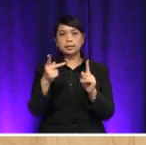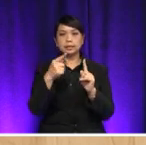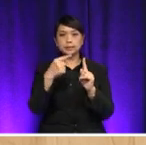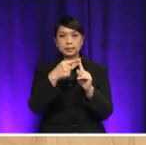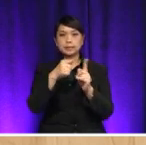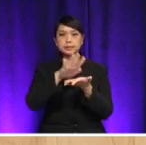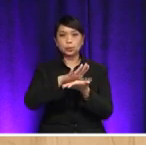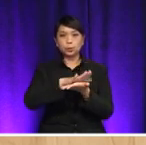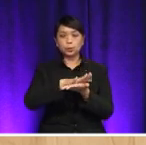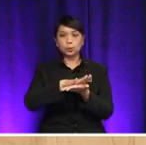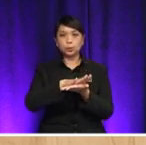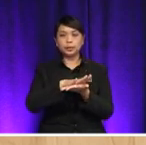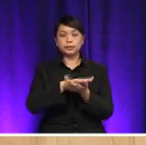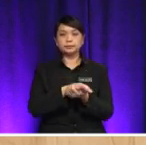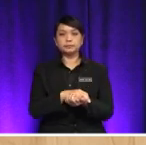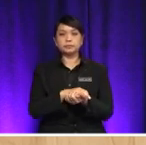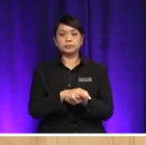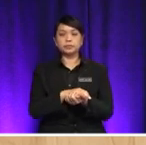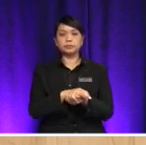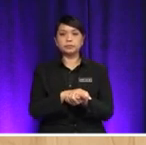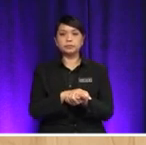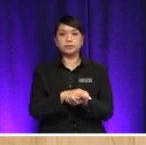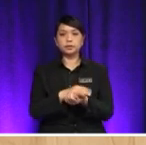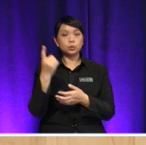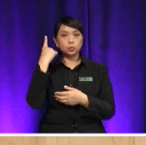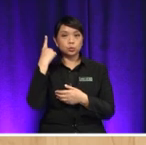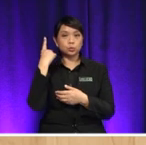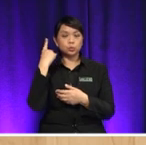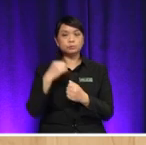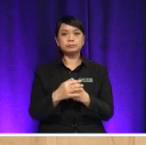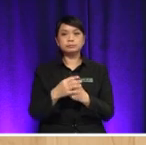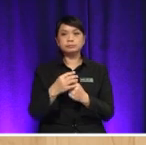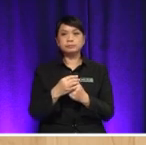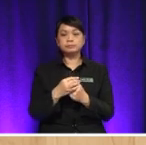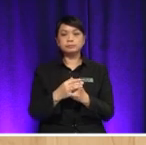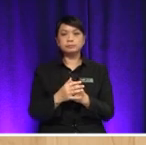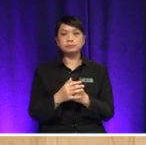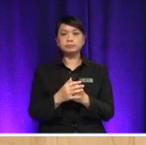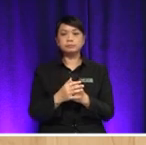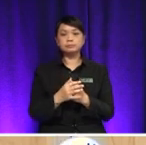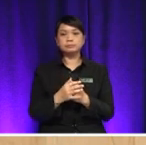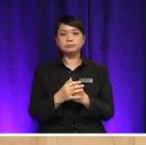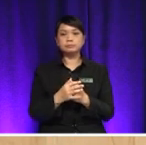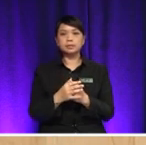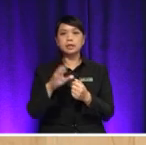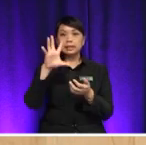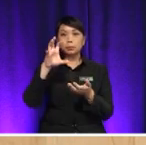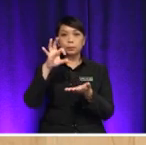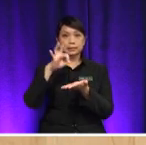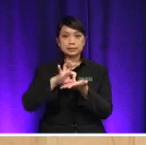sebanyak Ringgit Malaysia 265 kosong dibeli kemudian meningkat kepada